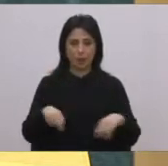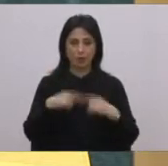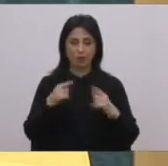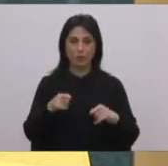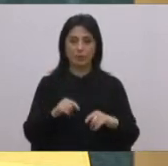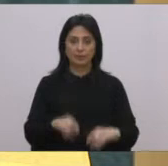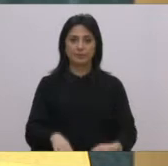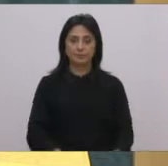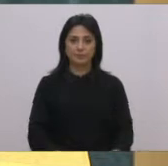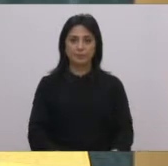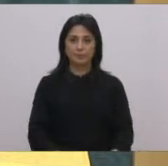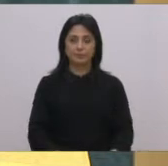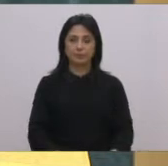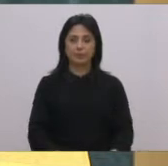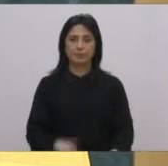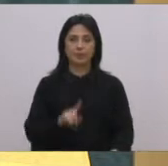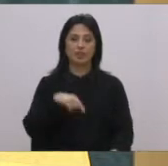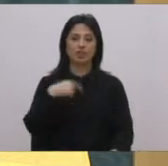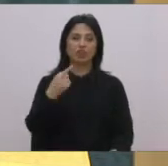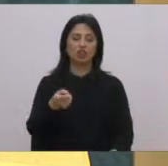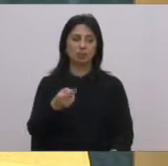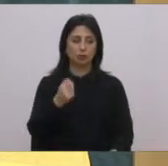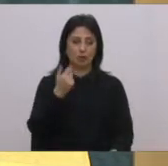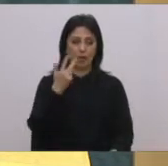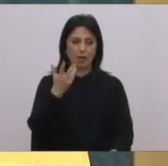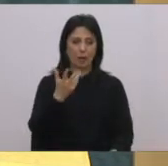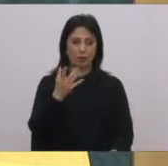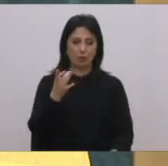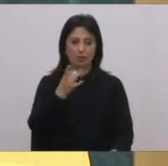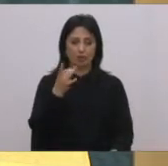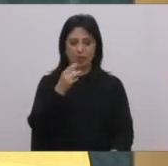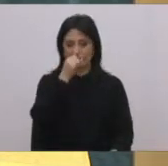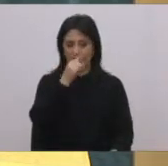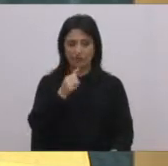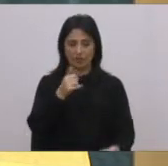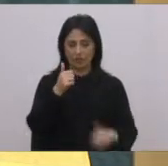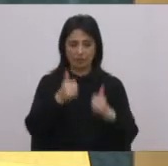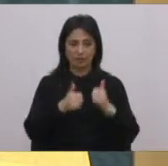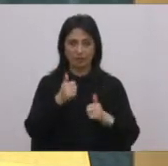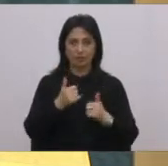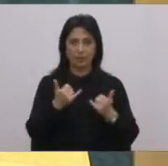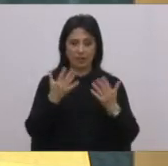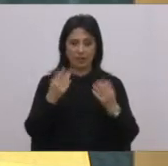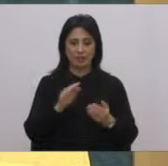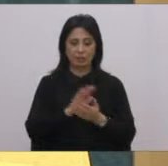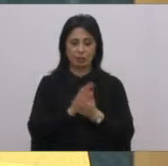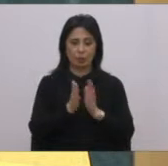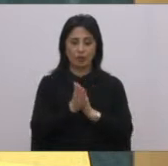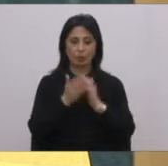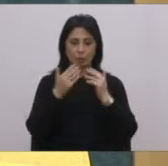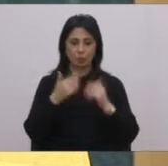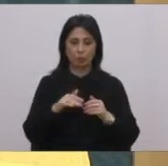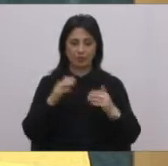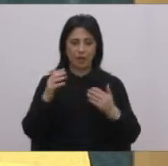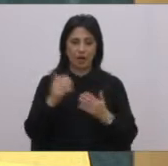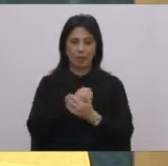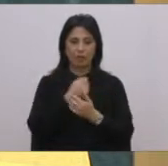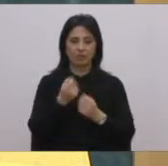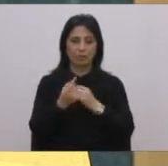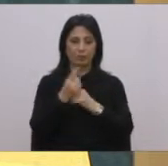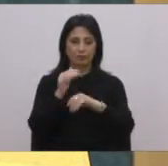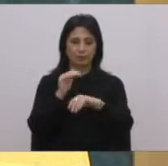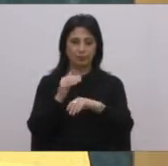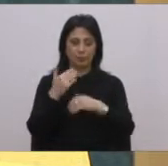განხორციელება, შემდგომ რამოდენიმეჯერ ვერ შედგა ტენდერი, თუმცა დღეის მდგომარეობით უკვე გამარჯვებული